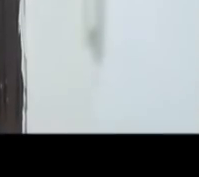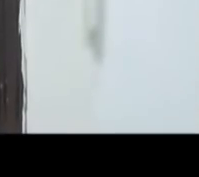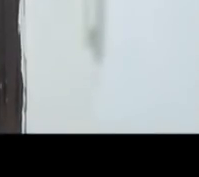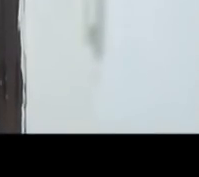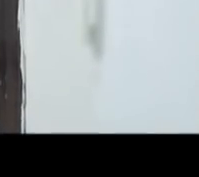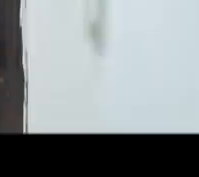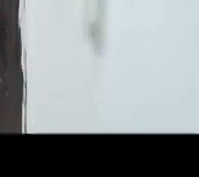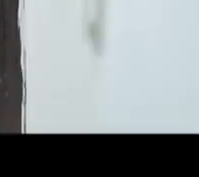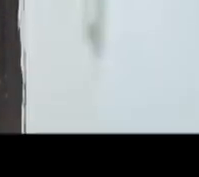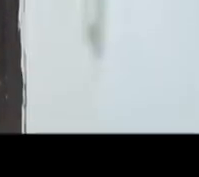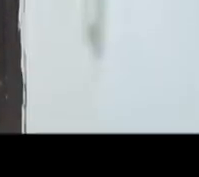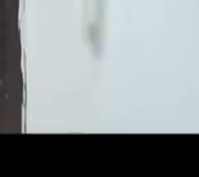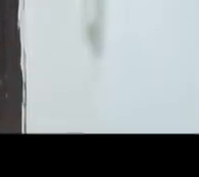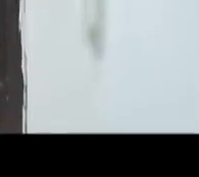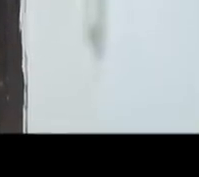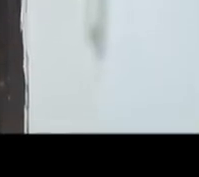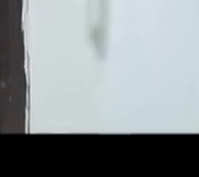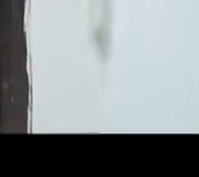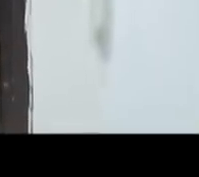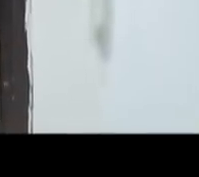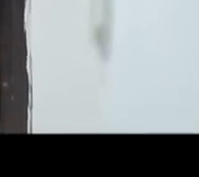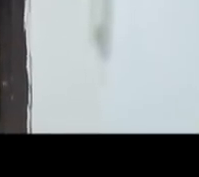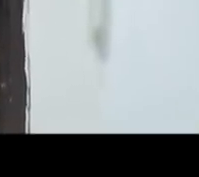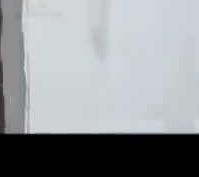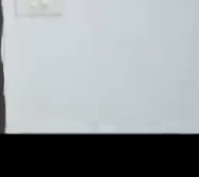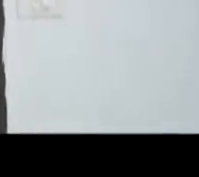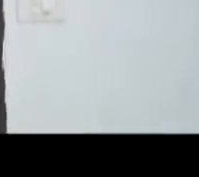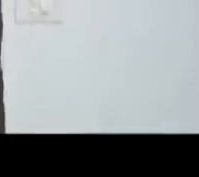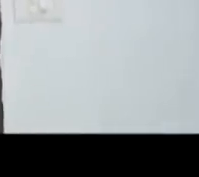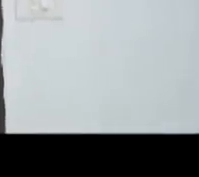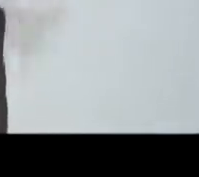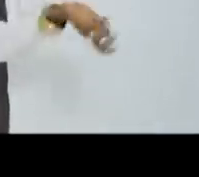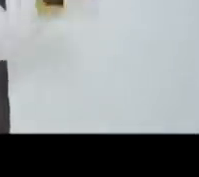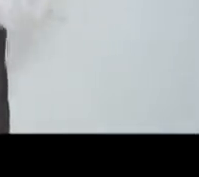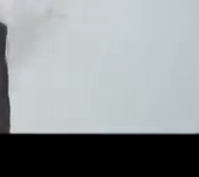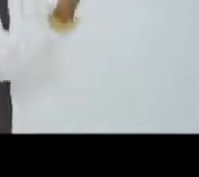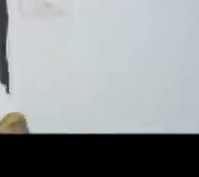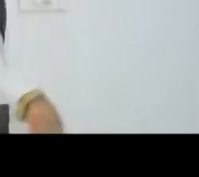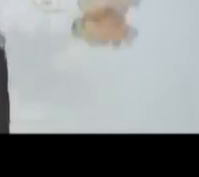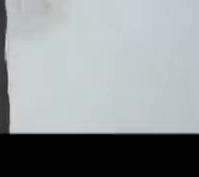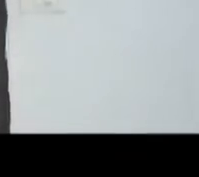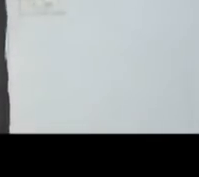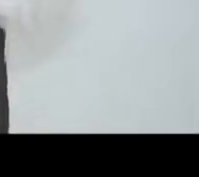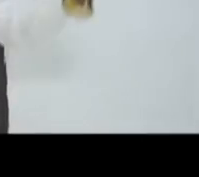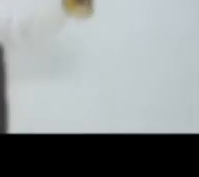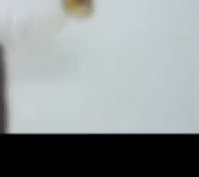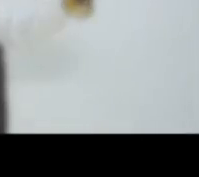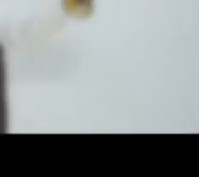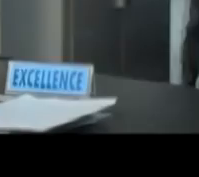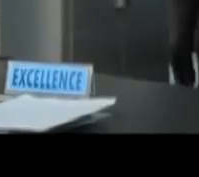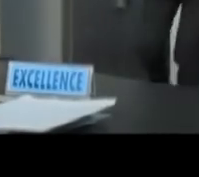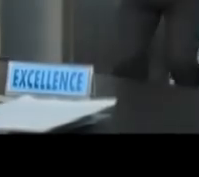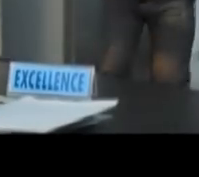Vous respectez, nous avons préparé des gens qui ont la moyenne à IGF. Comme ça, vous êtes là dans votre formation cycle.